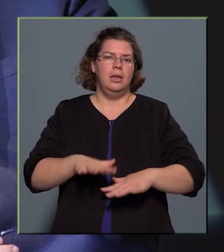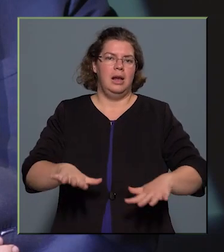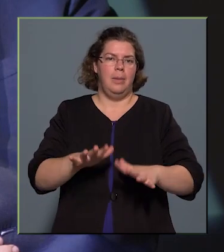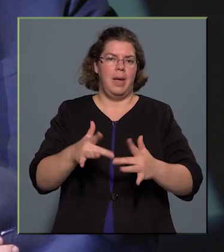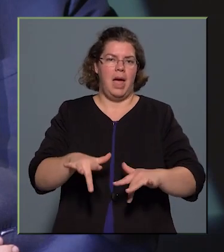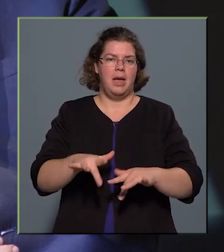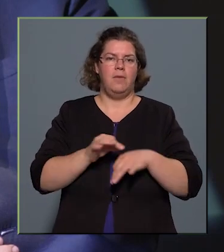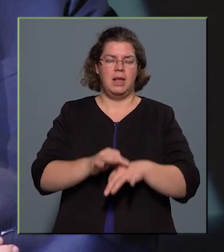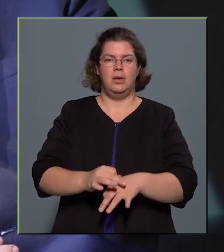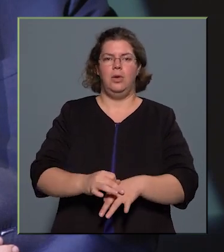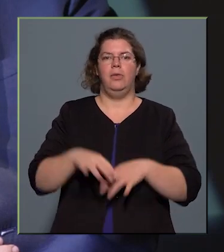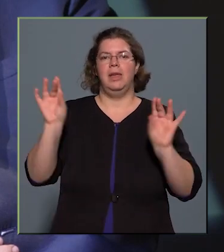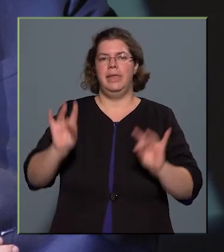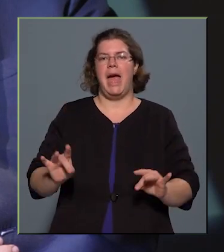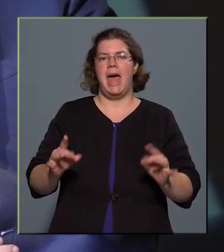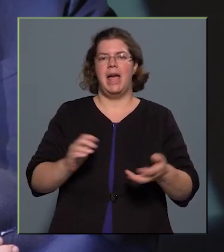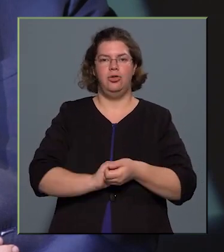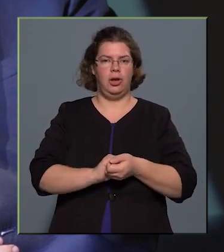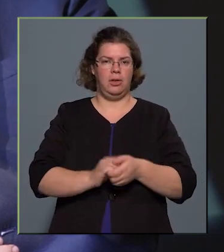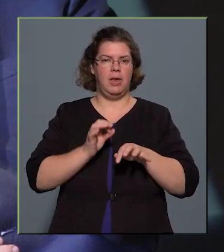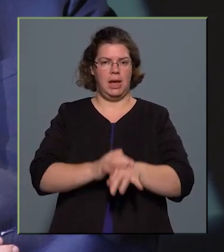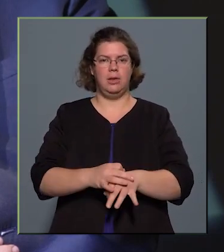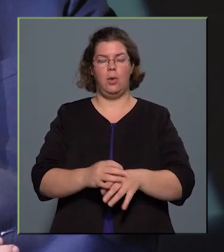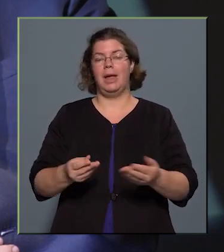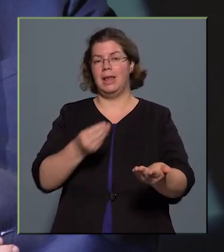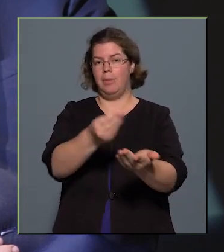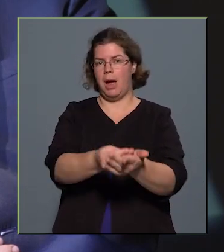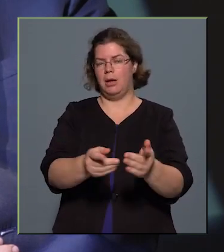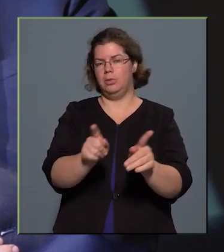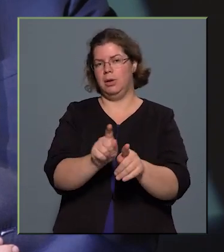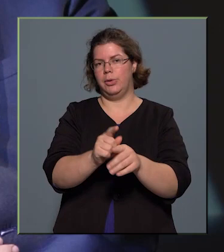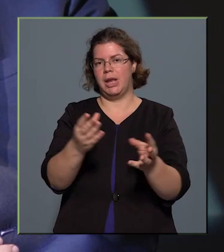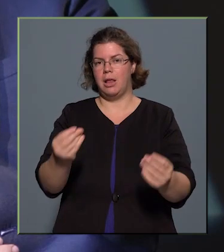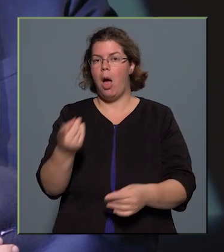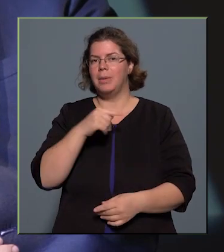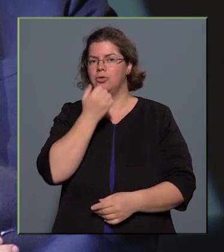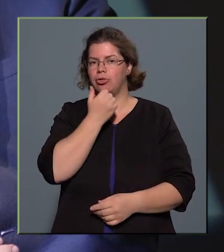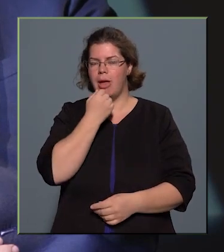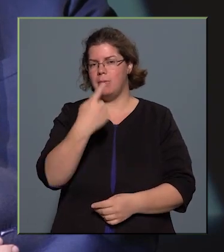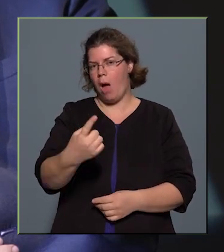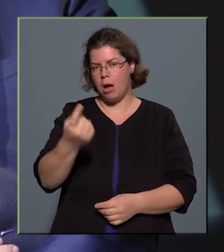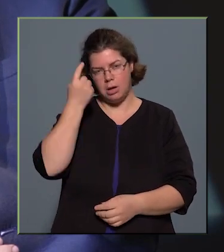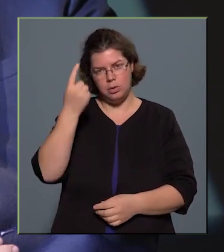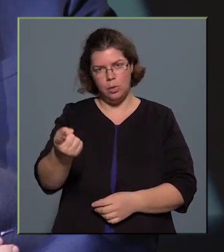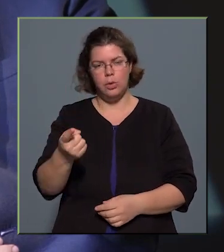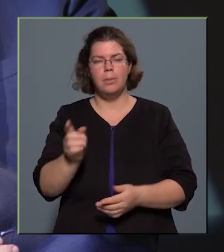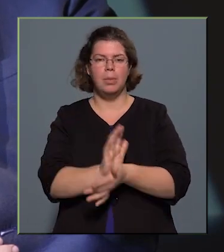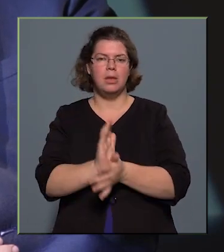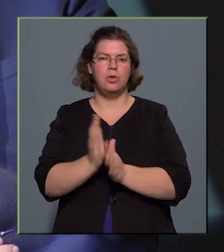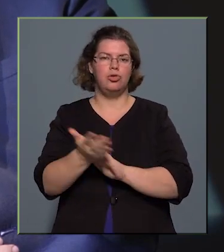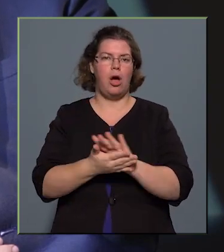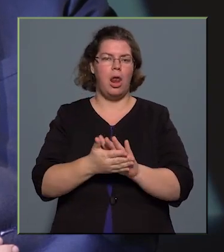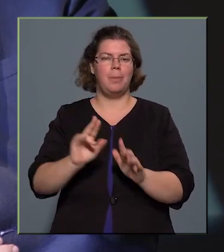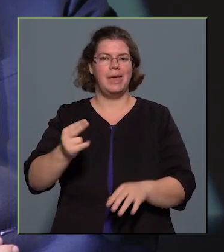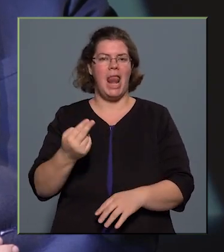vagy a gyáregységvezetők kezébe adunk egy olyan eszközt, amivel már ő saját maga tud bizonyos alapjeleket